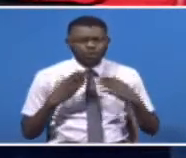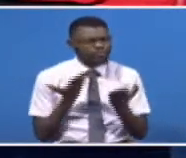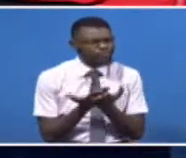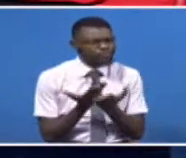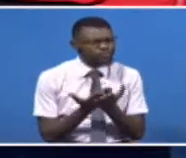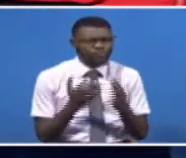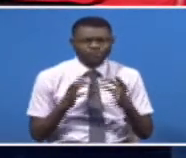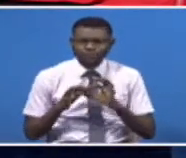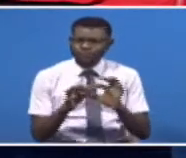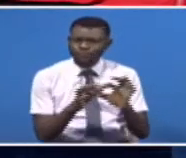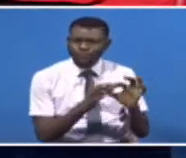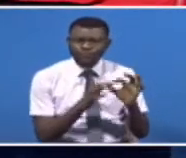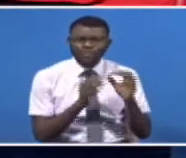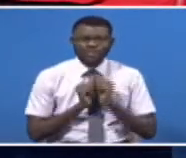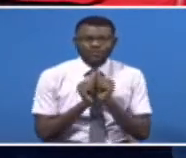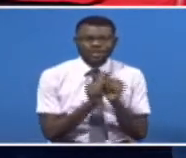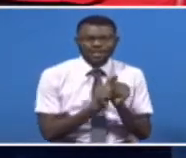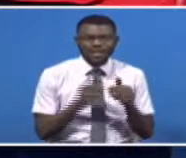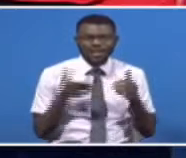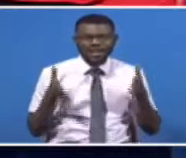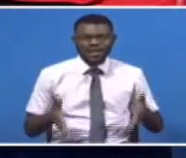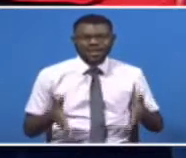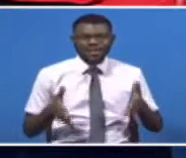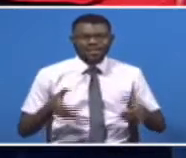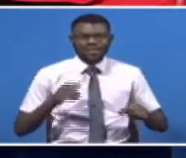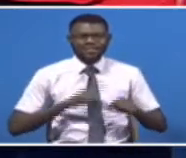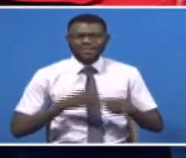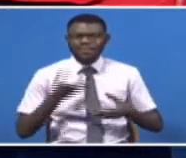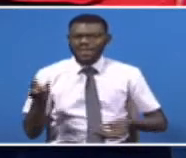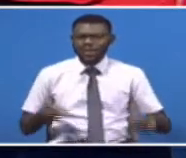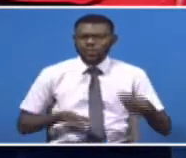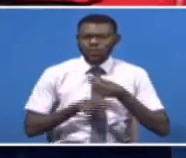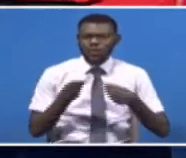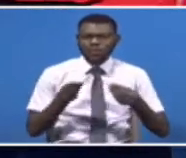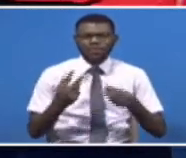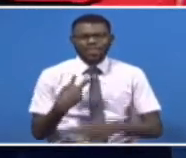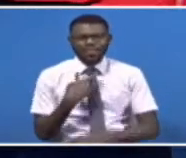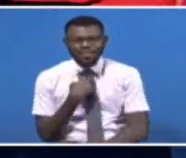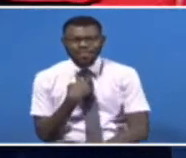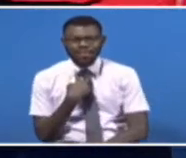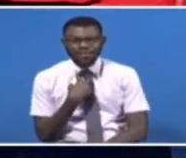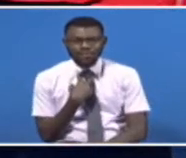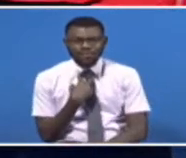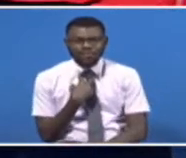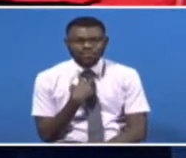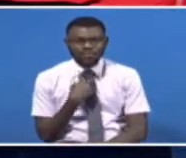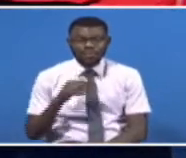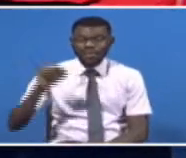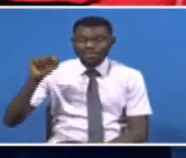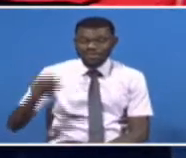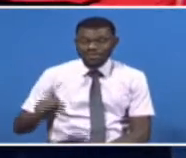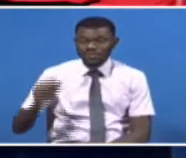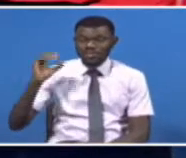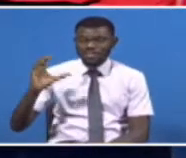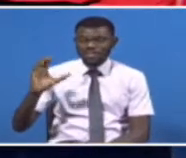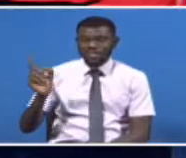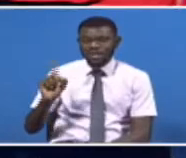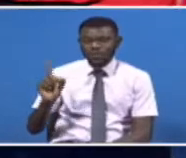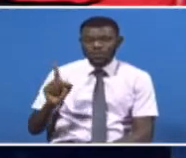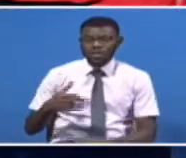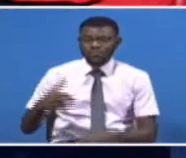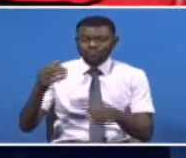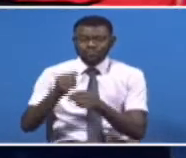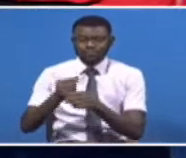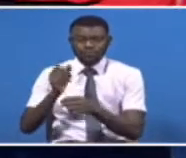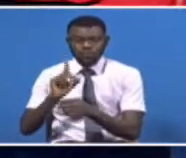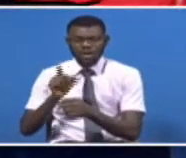Kenya kushirikiana pamoja hasa wakati huu ambapo uchumi umekuwa mgumu. Na katika mtaa wa South C hapa Nairobi, shirika moja